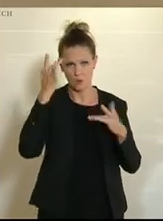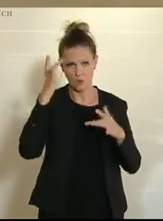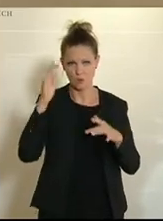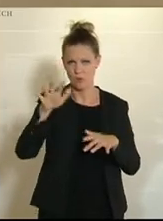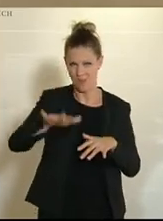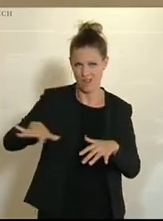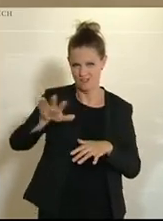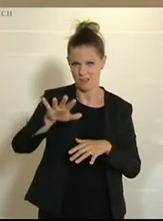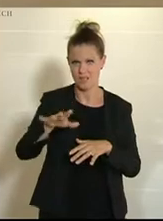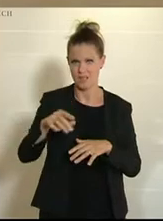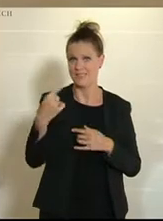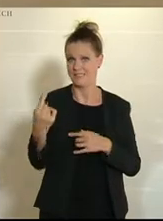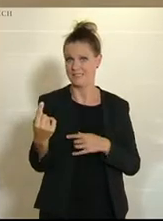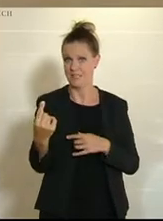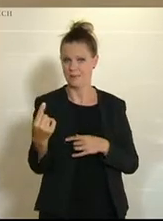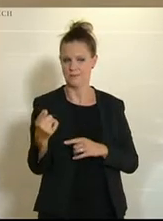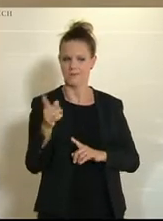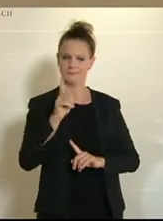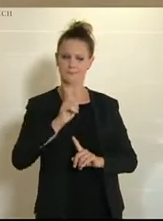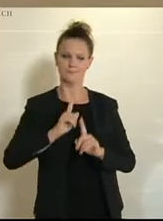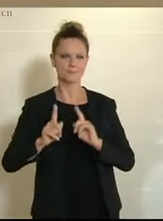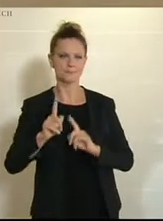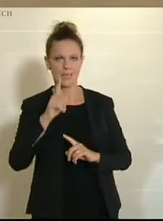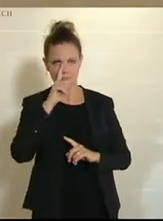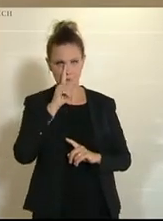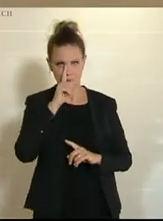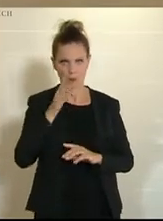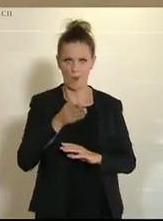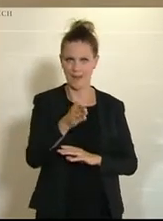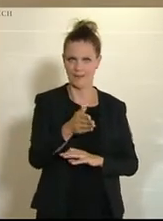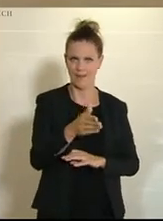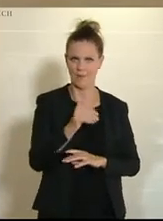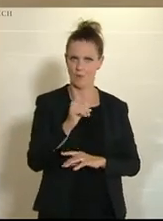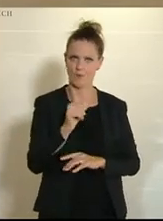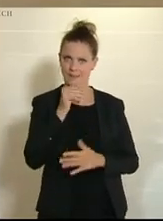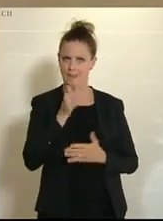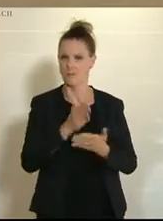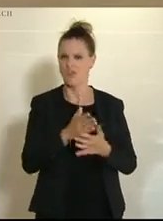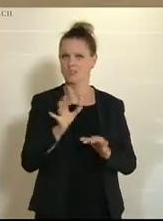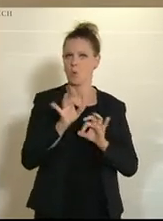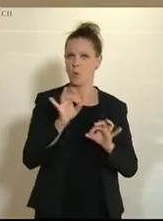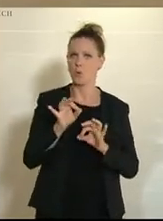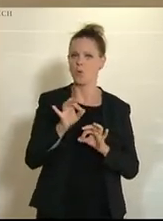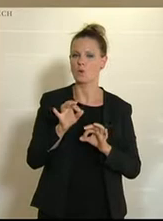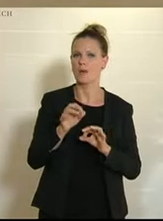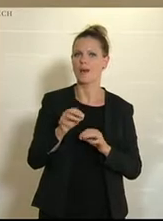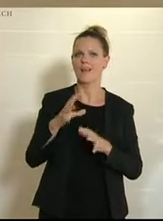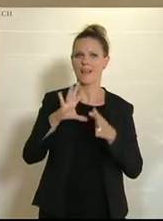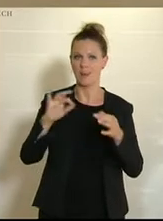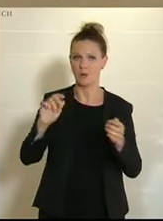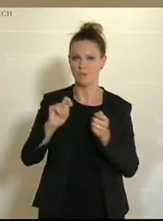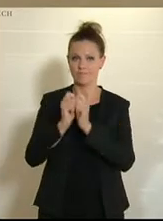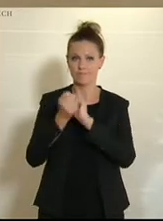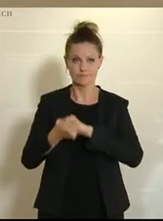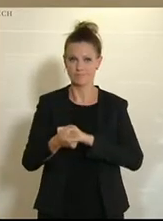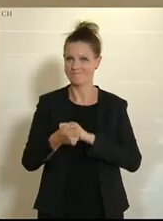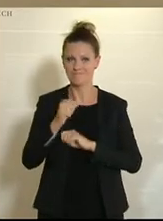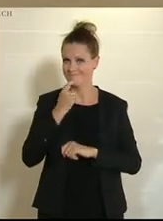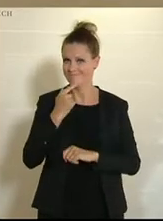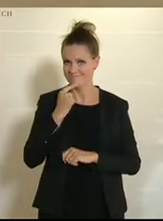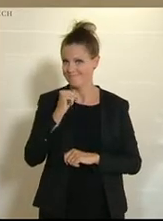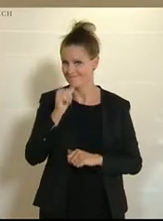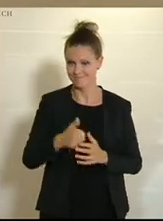selber Vorbehalte hat gegen zum Beispiel die sexuelle Orientierung oder gegen die Konversion dieses Menschen. Und es ist ja ganz